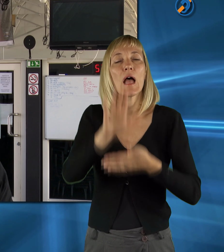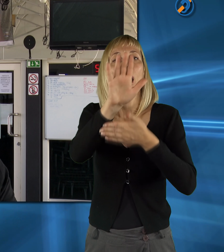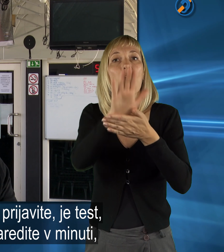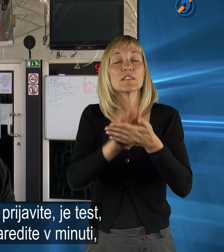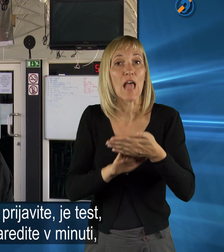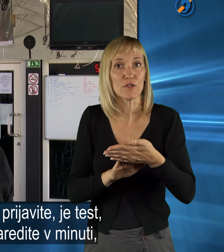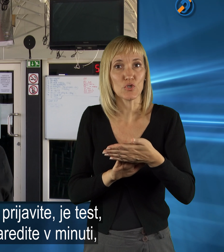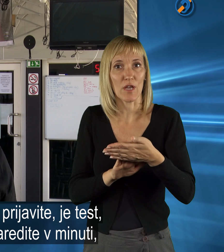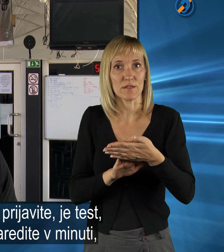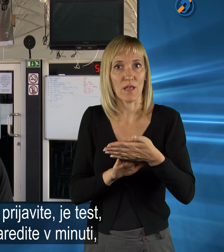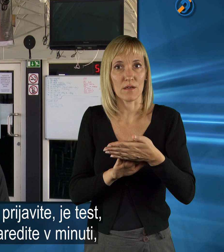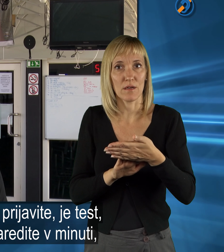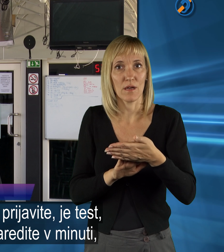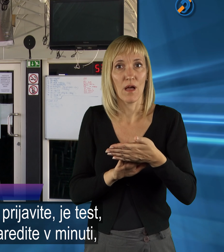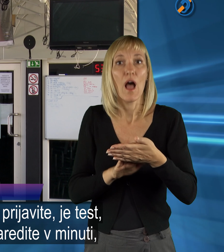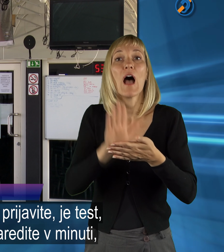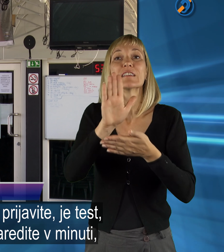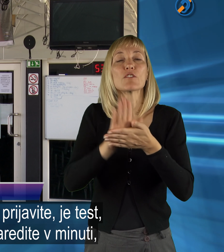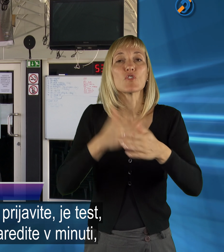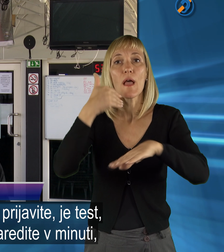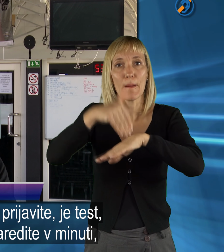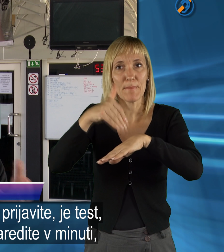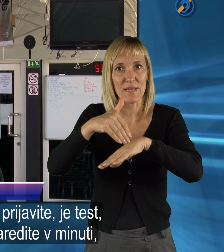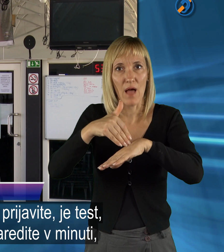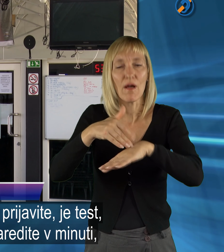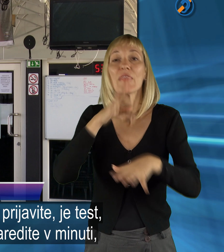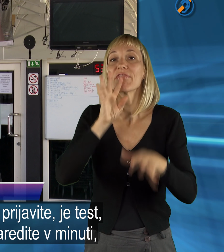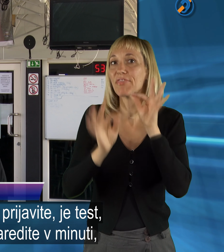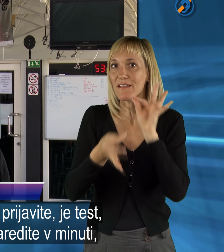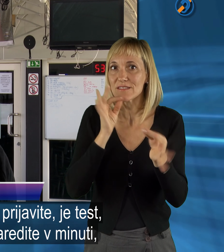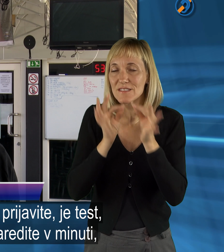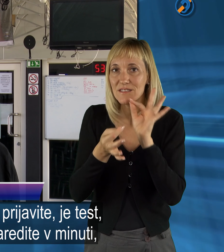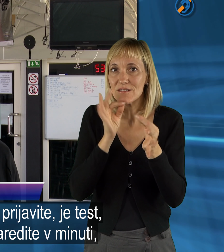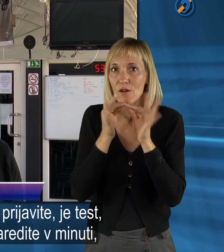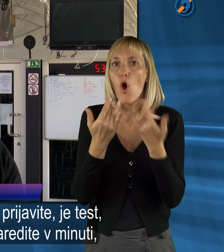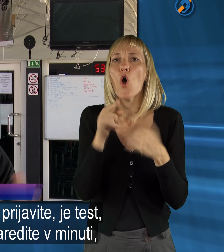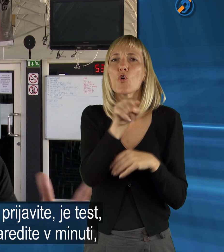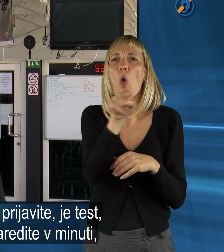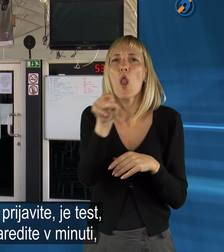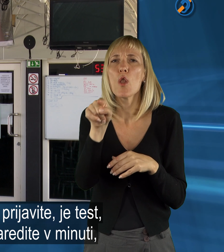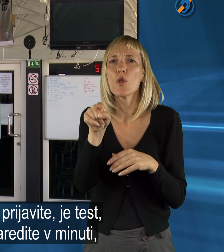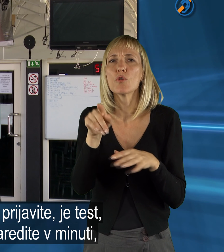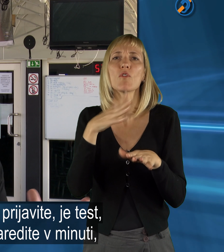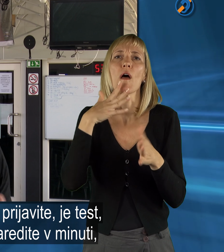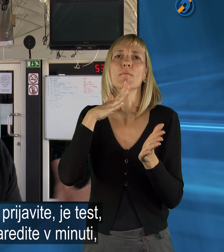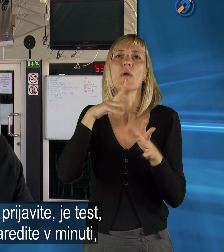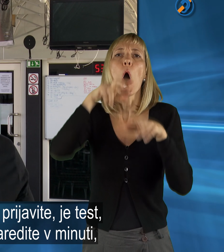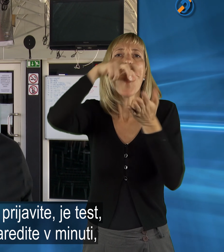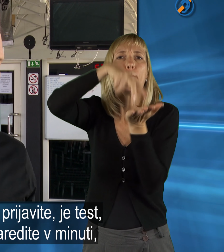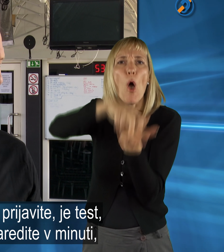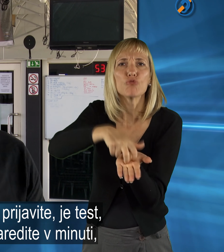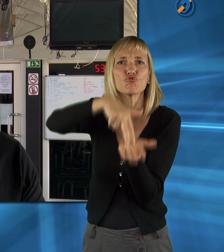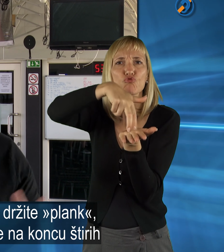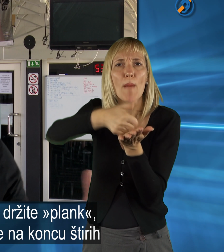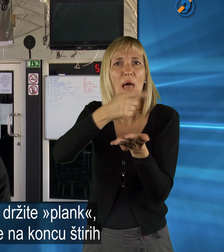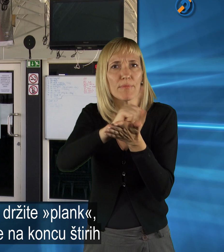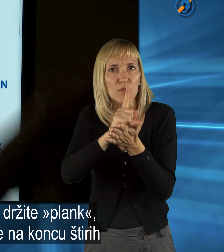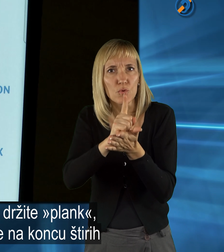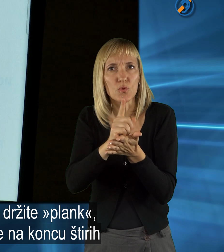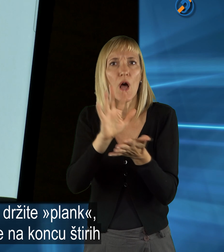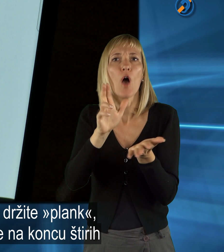Na začetku, ko se pač logirate, je v bistvu test, koliko počepov naredite v minuti,